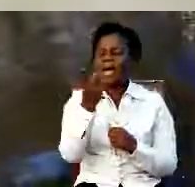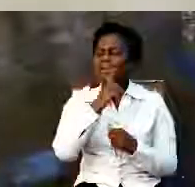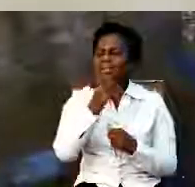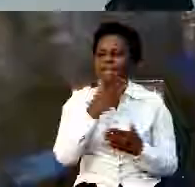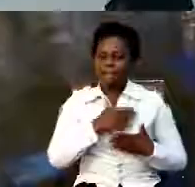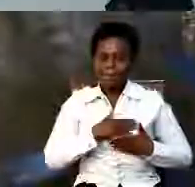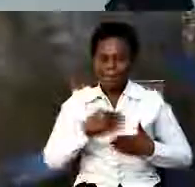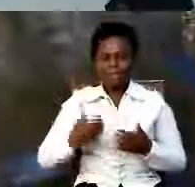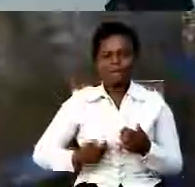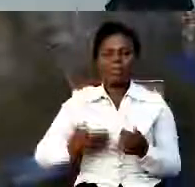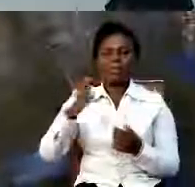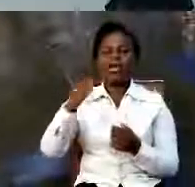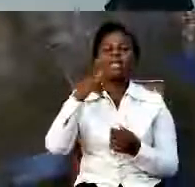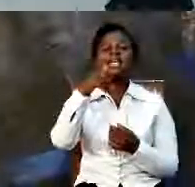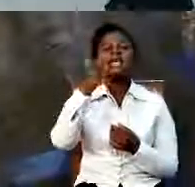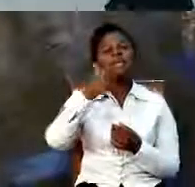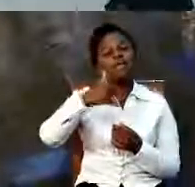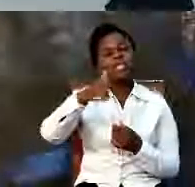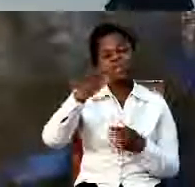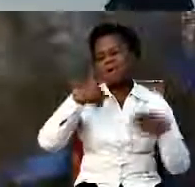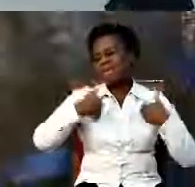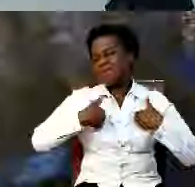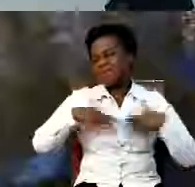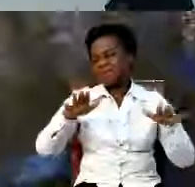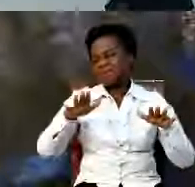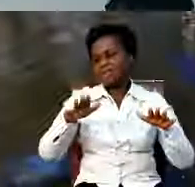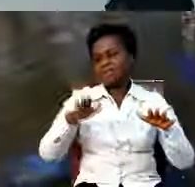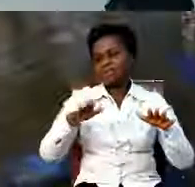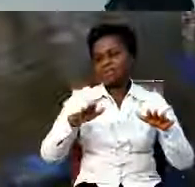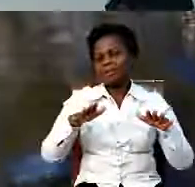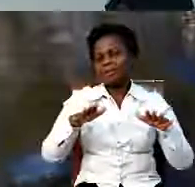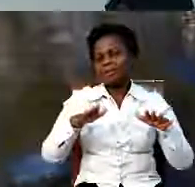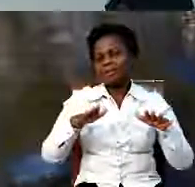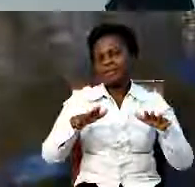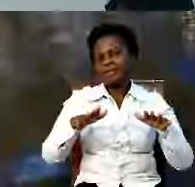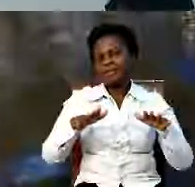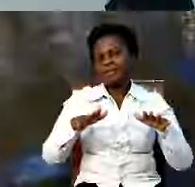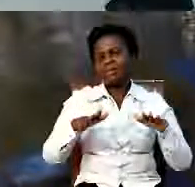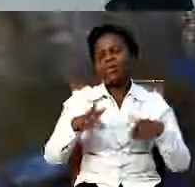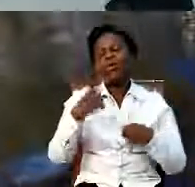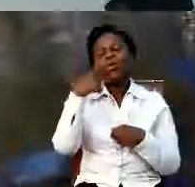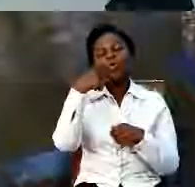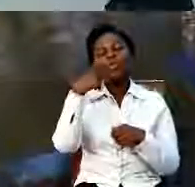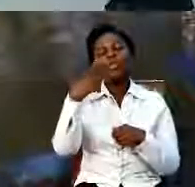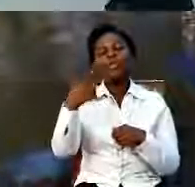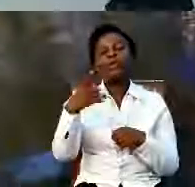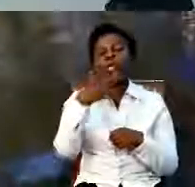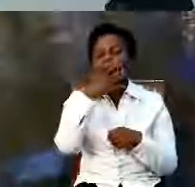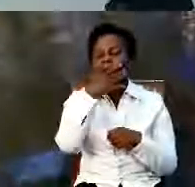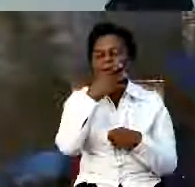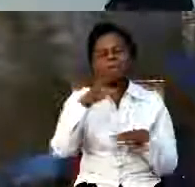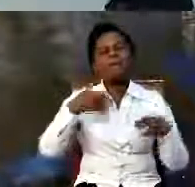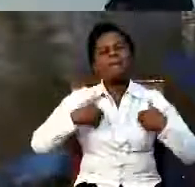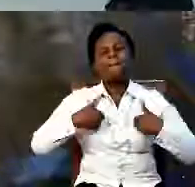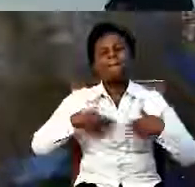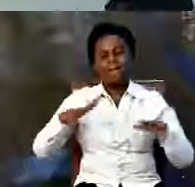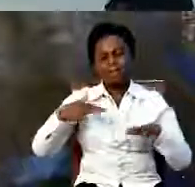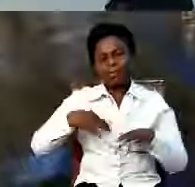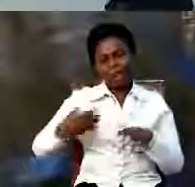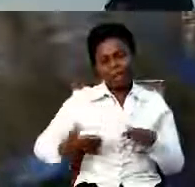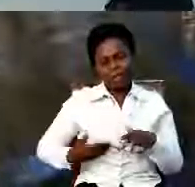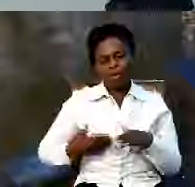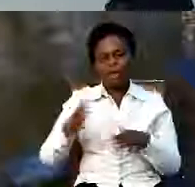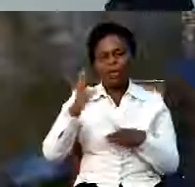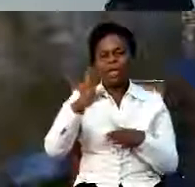mke wake hajipendi yeye mwenyewe. Sema amina jamani. Kwa hiyo ukiona mwanamume hapendi mke wake,